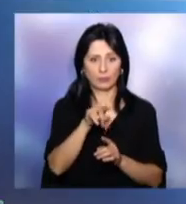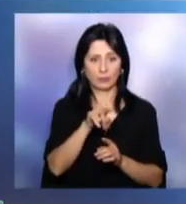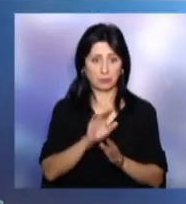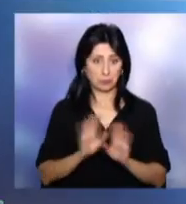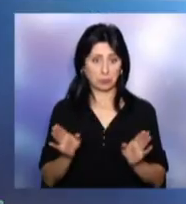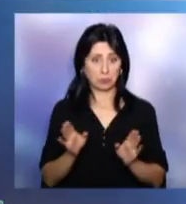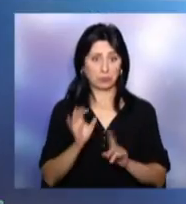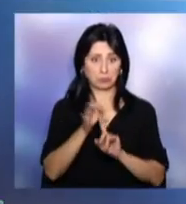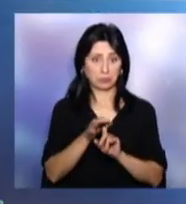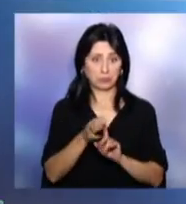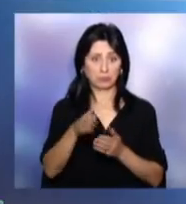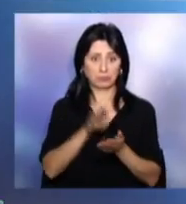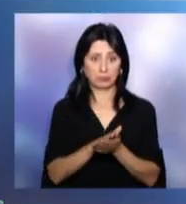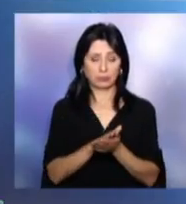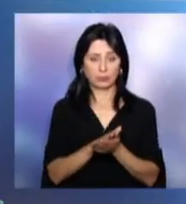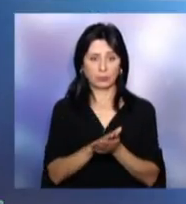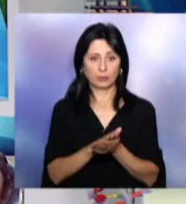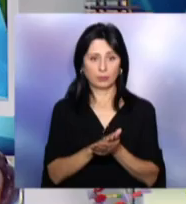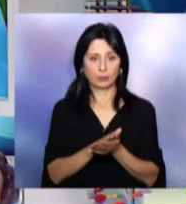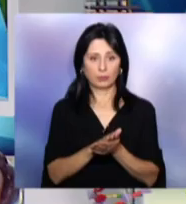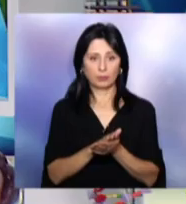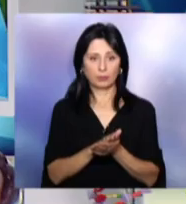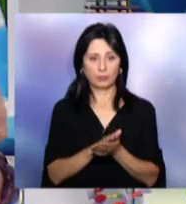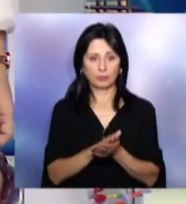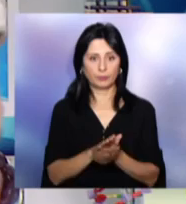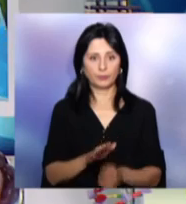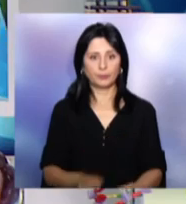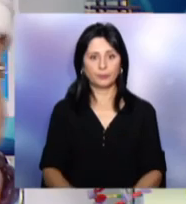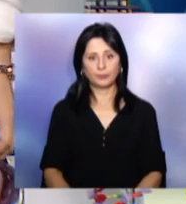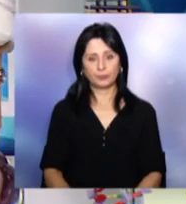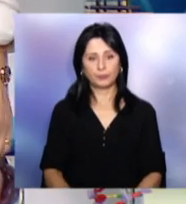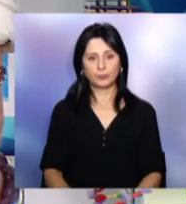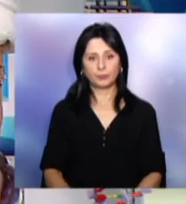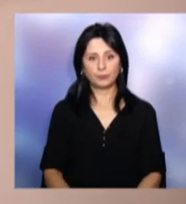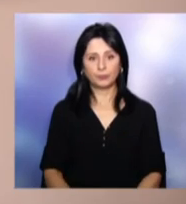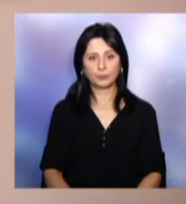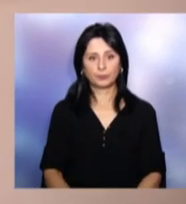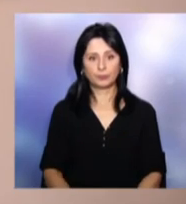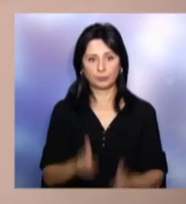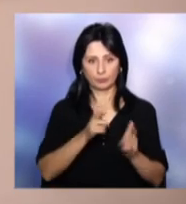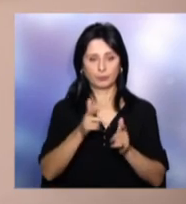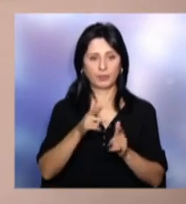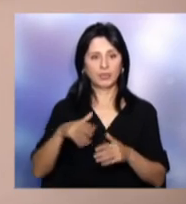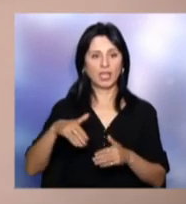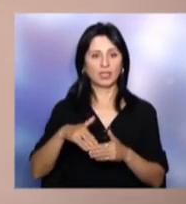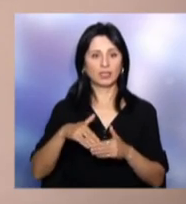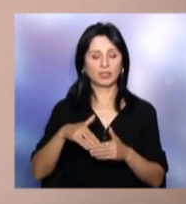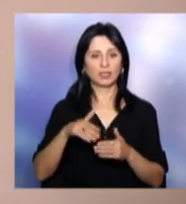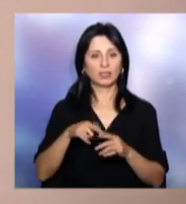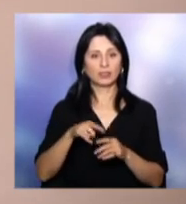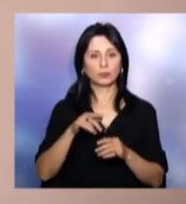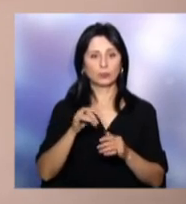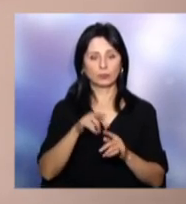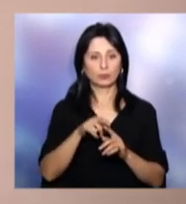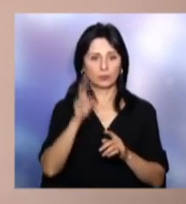პროცედურა. პროცედურა ამით შეიძლება ითქვას, რომ ამოიწურა. ეს არის უკვე მზა ჩანთა, რომელშიც მუდმივად